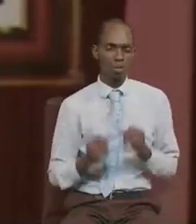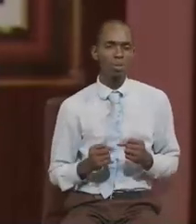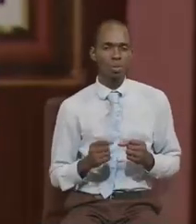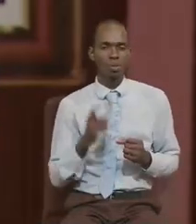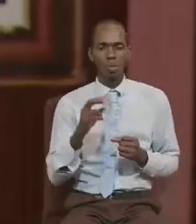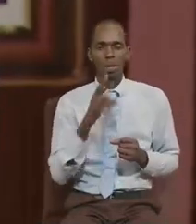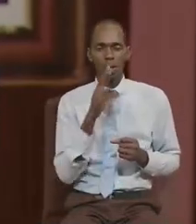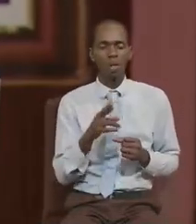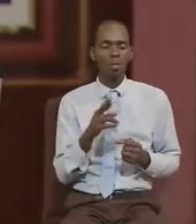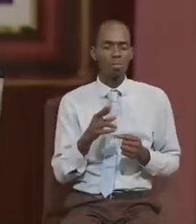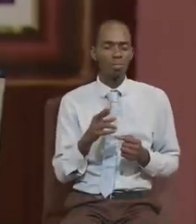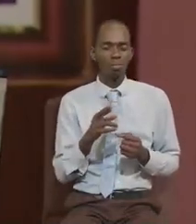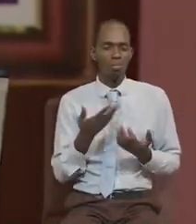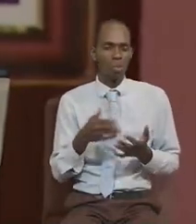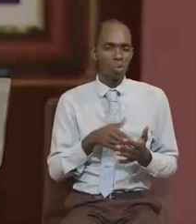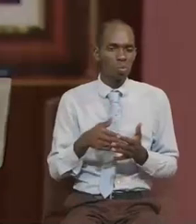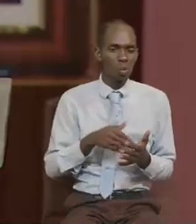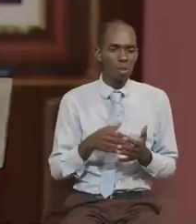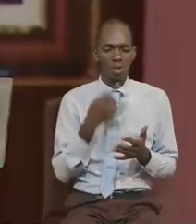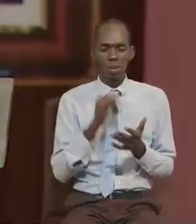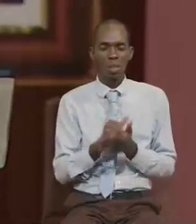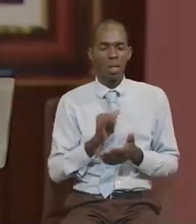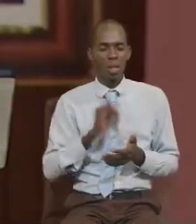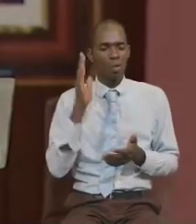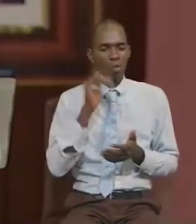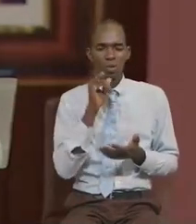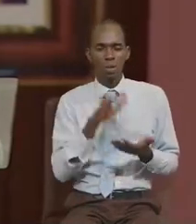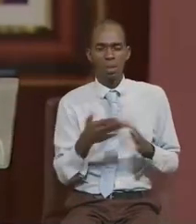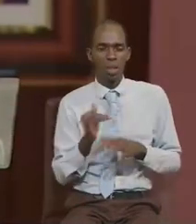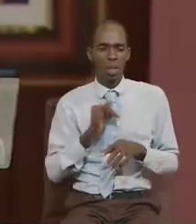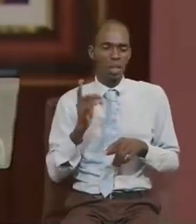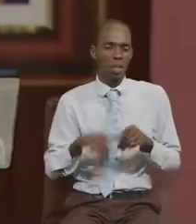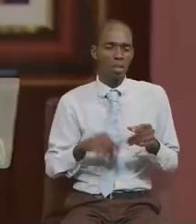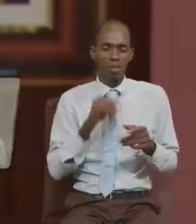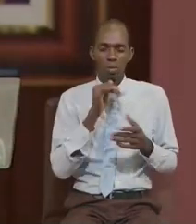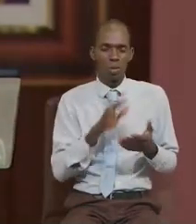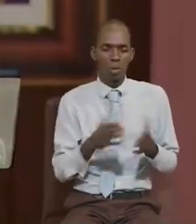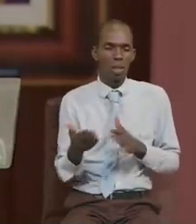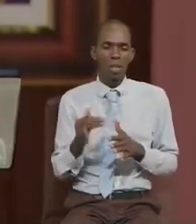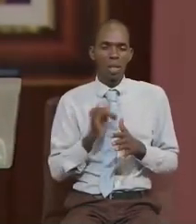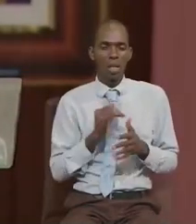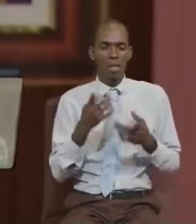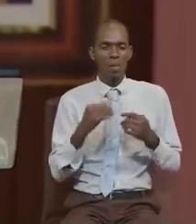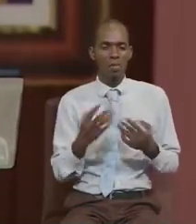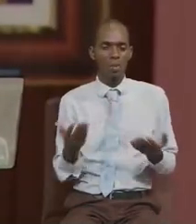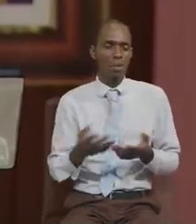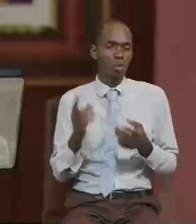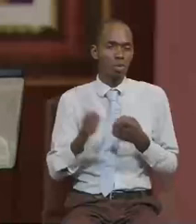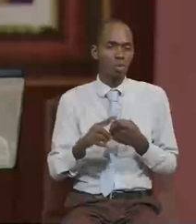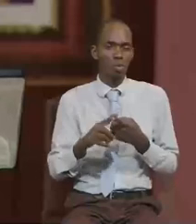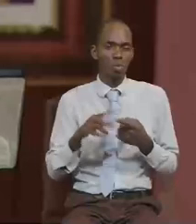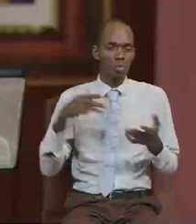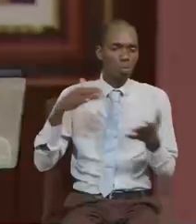fatigué. Je ne vais pas mourir, je ne peux pas mourir. Je suis venu pour étudier, je ne suis pas venu pour courir. Qu'ils